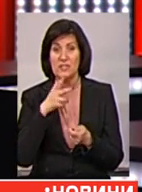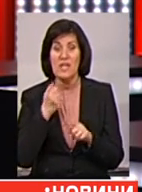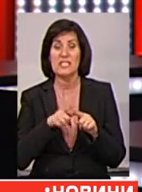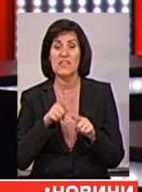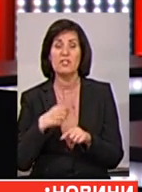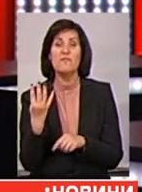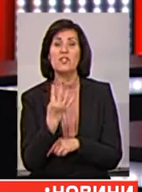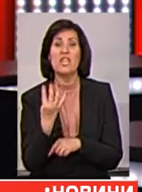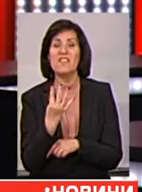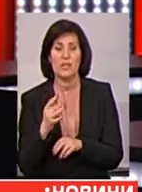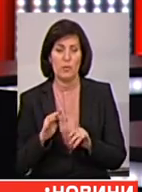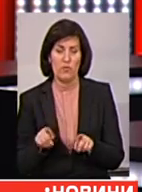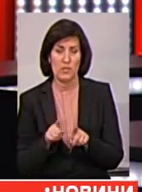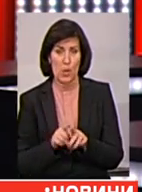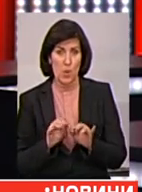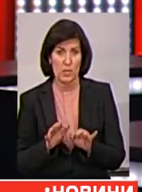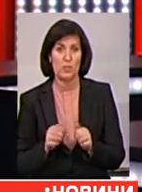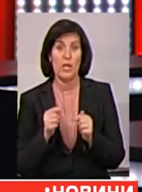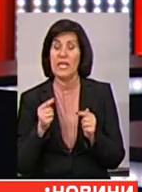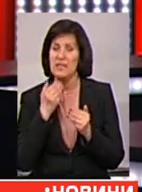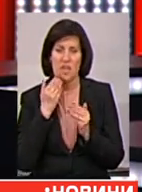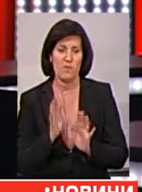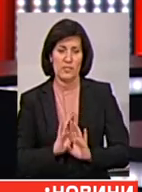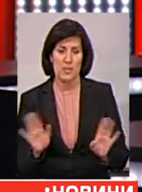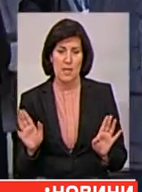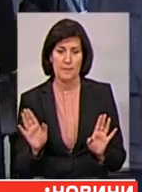вже вчетверте проводять таку акцію і точно не в останнє.